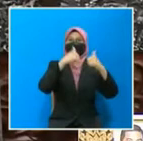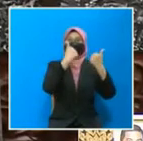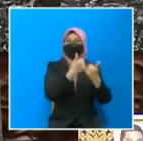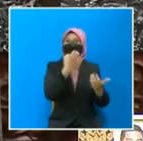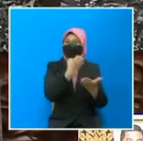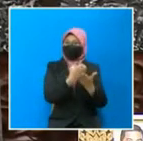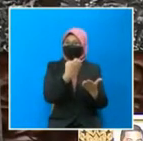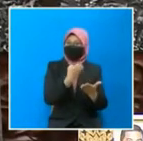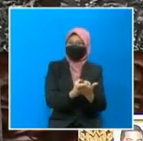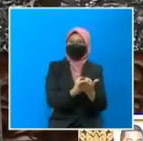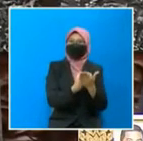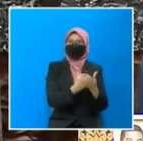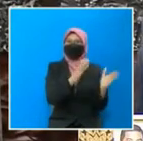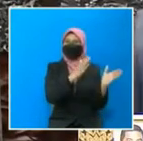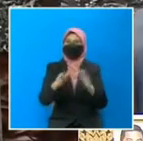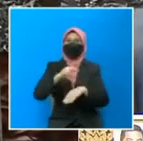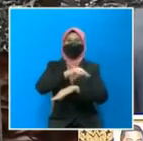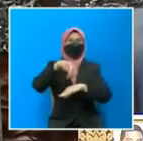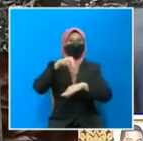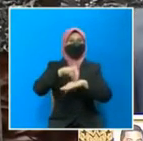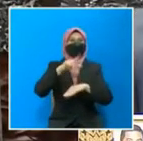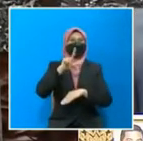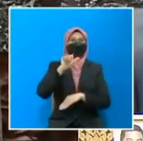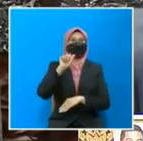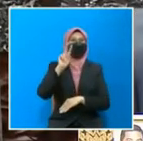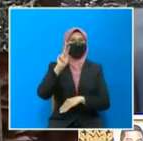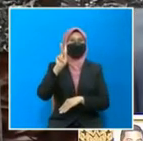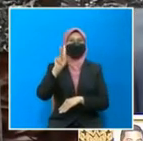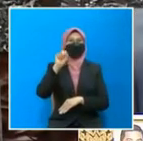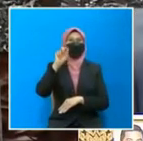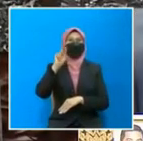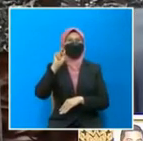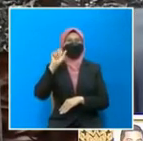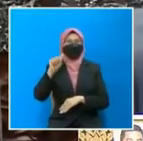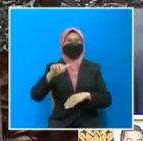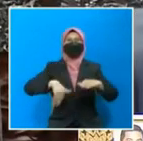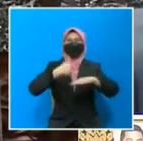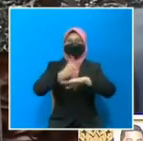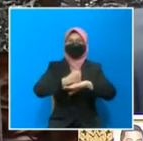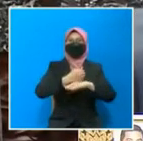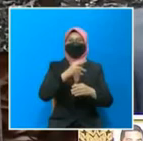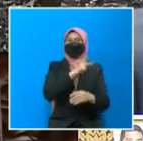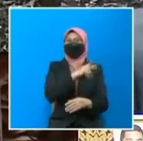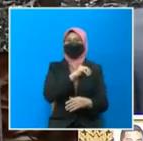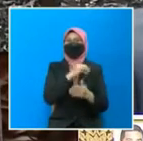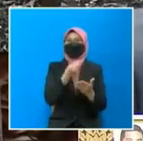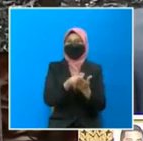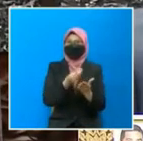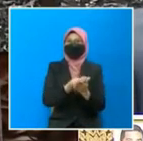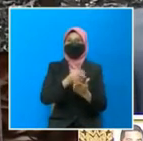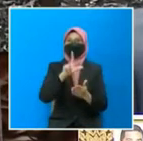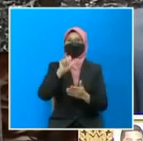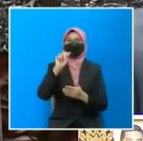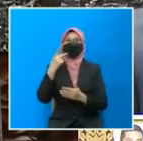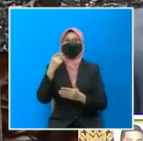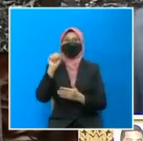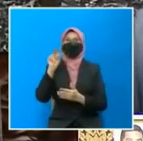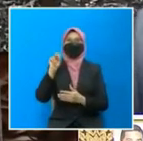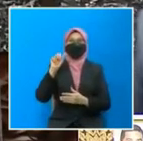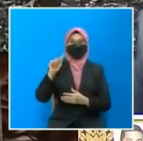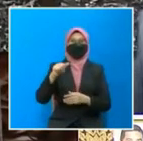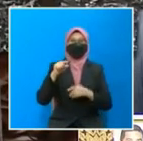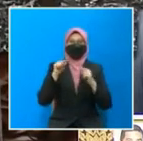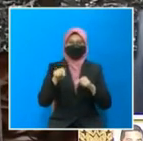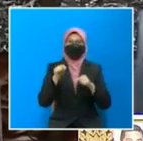dan Koordinasi Strategik Nasional atau Laksana telah ditubuhkan di bawah Kementerian Kewangan. Laksana akan bertindak sebagai pemudah cara